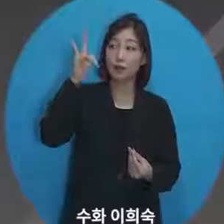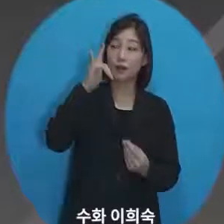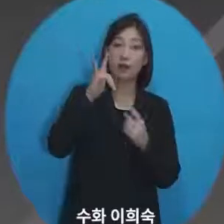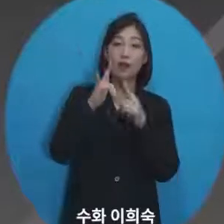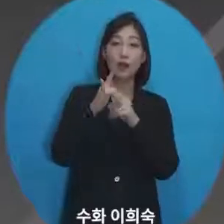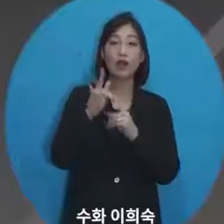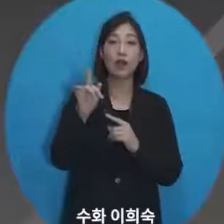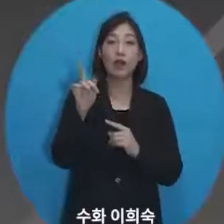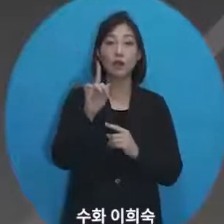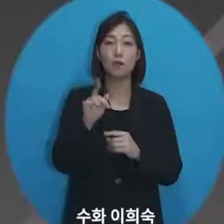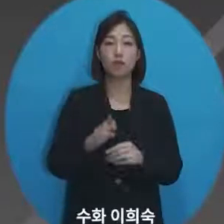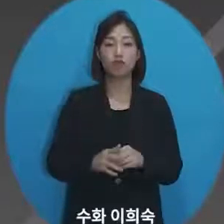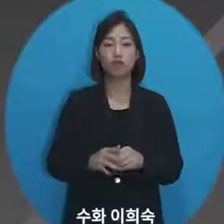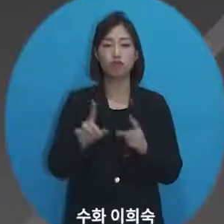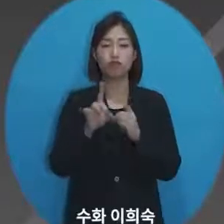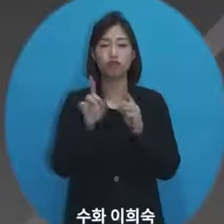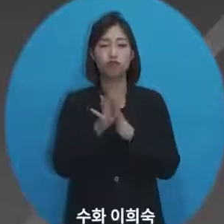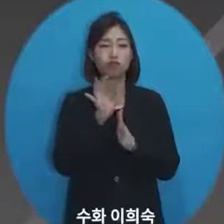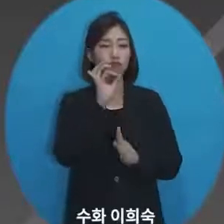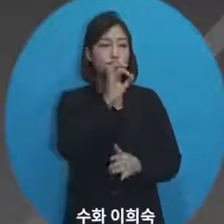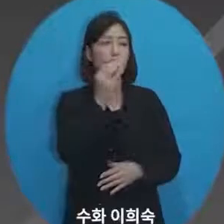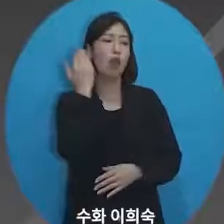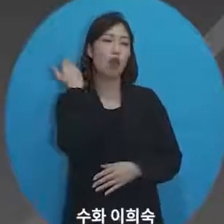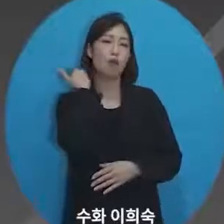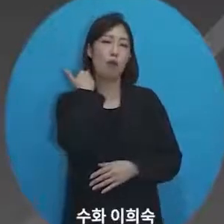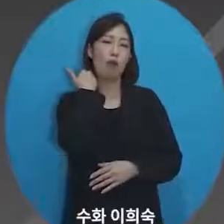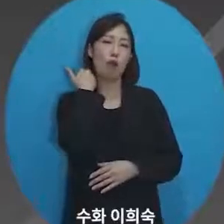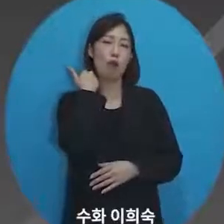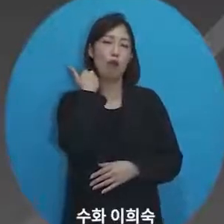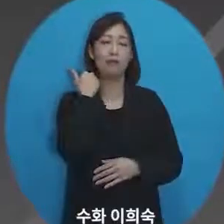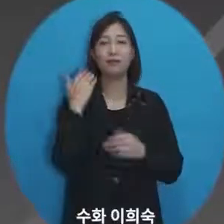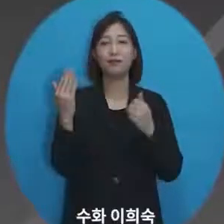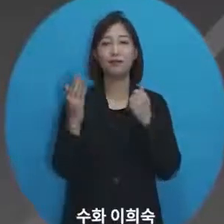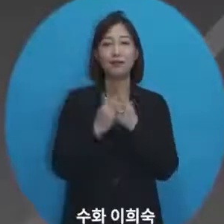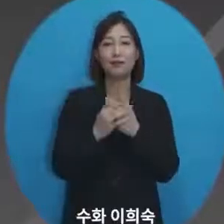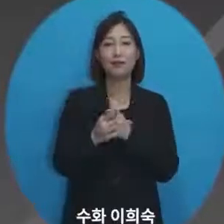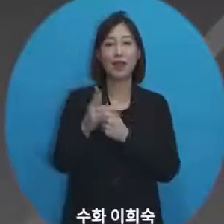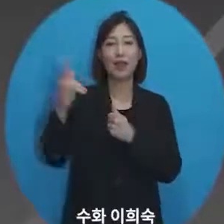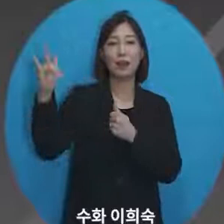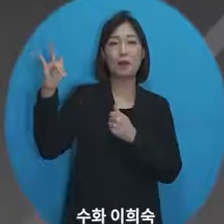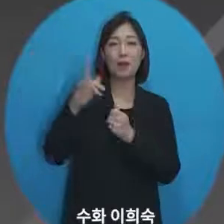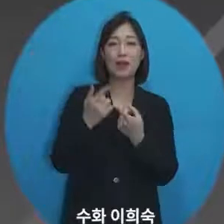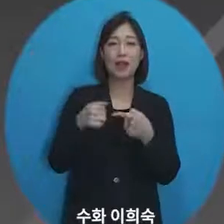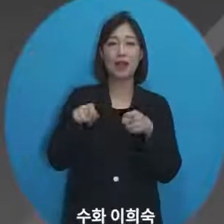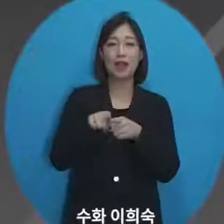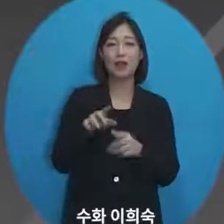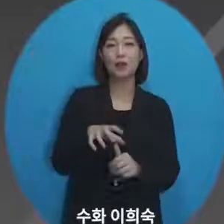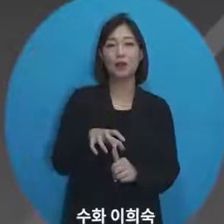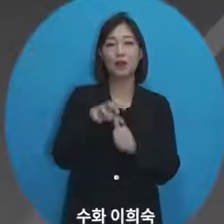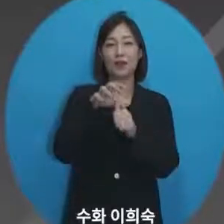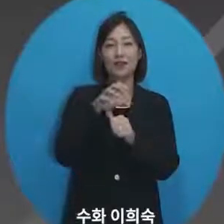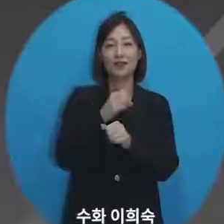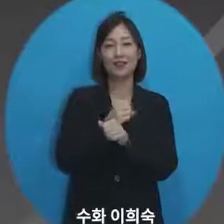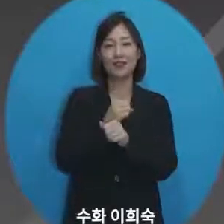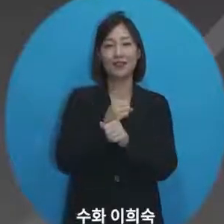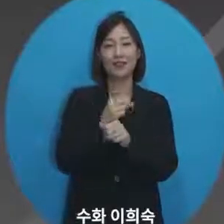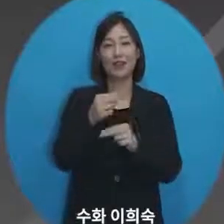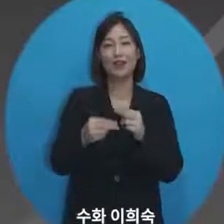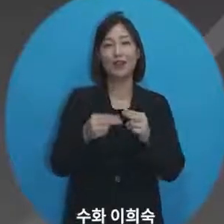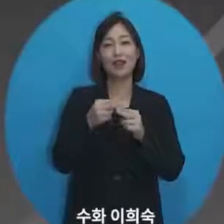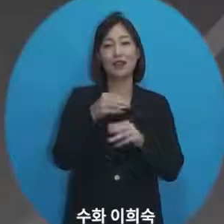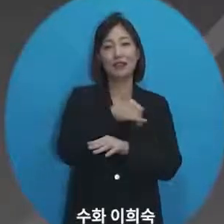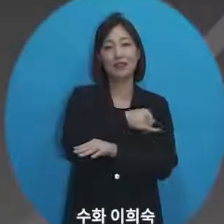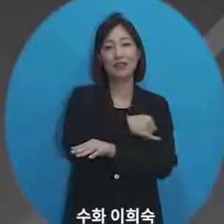선형 블럭이 잘 보이지 않을 수도 있고 우리가 시인할 수 없는 부분에 대해서 조명을 동시에 활용을 해서